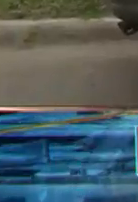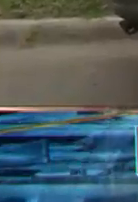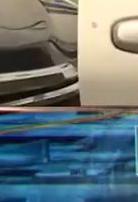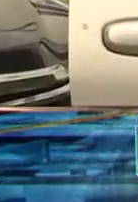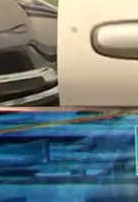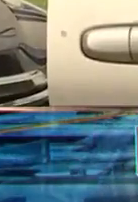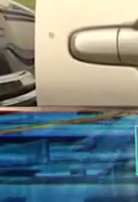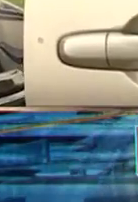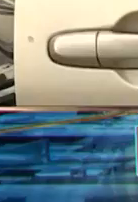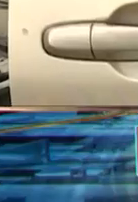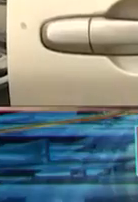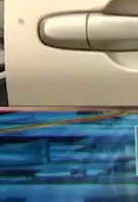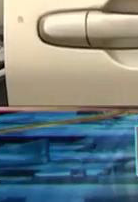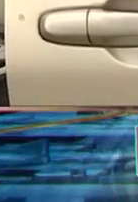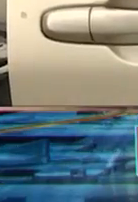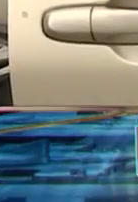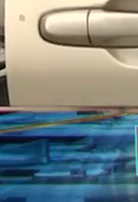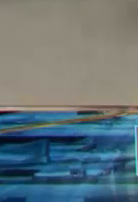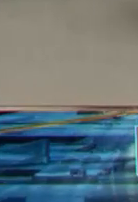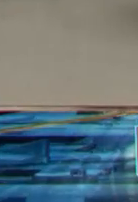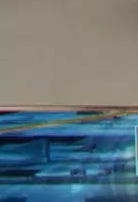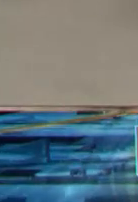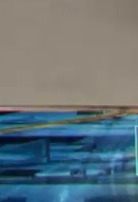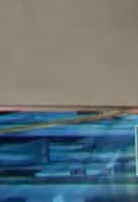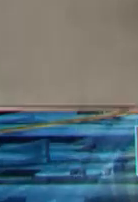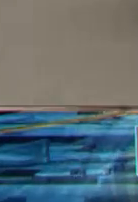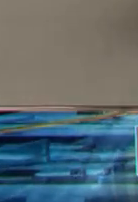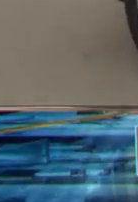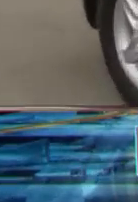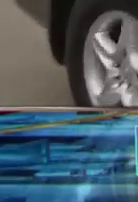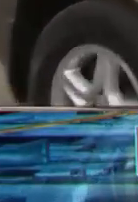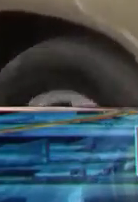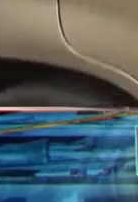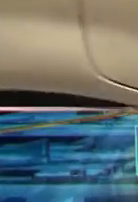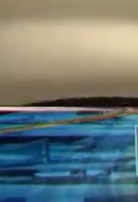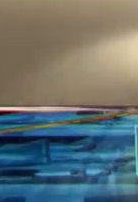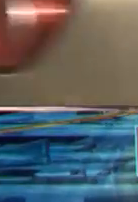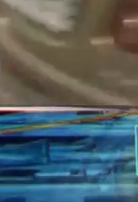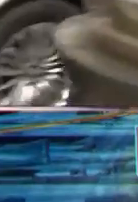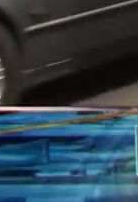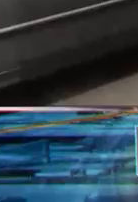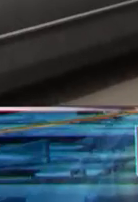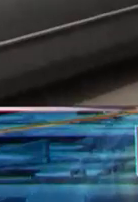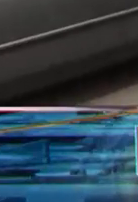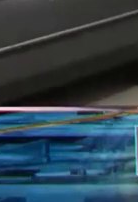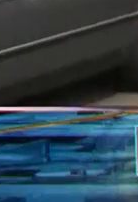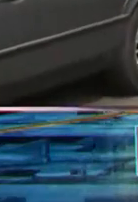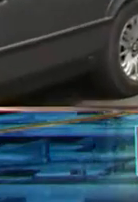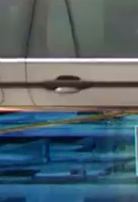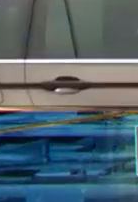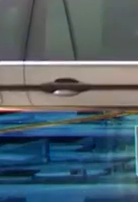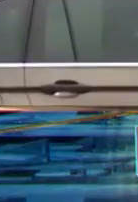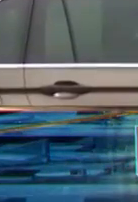Лидер кейзет ұйымы жарады. Талдықорғанды ғафта еріктілерден 11 мобильді топ құрып, дәрігерлерді қала ішінде тегін тасымалдап